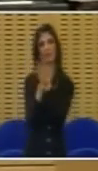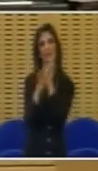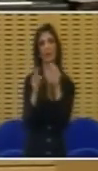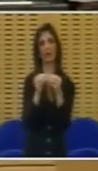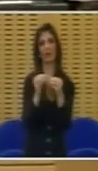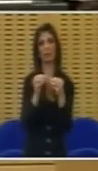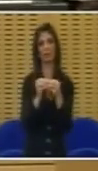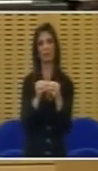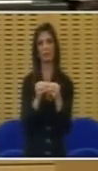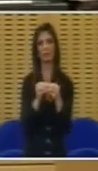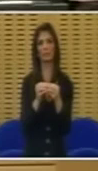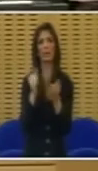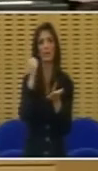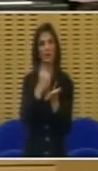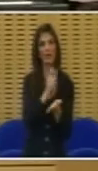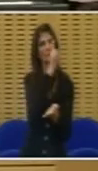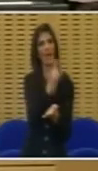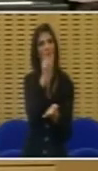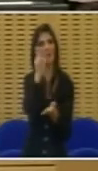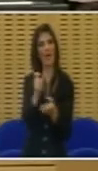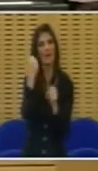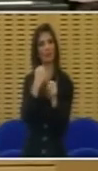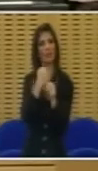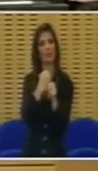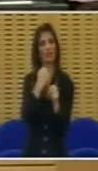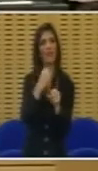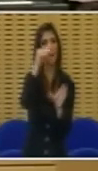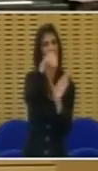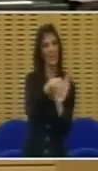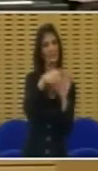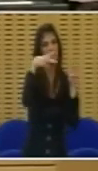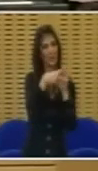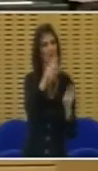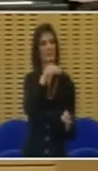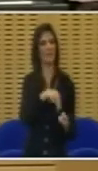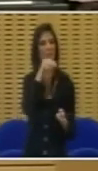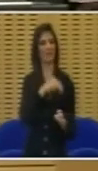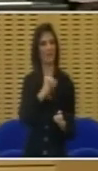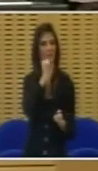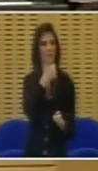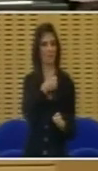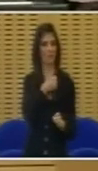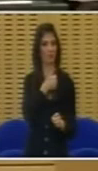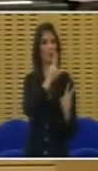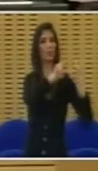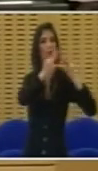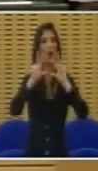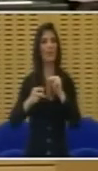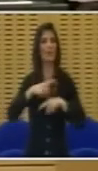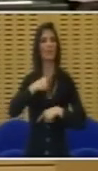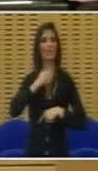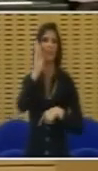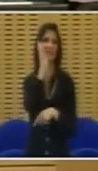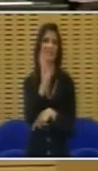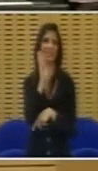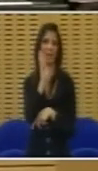λογαριασμούς των ευνοούμενων της διοίκησης Βιεννόπουλου και αύξηναν το μετοχικό κεφάλαιο της ΜΙΚ. Τα όσα